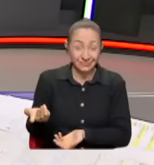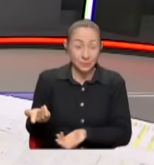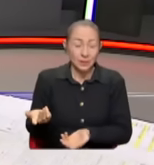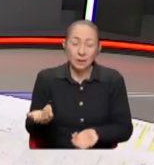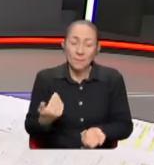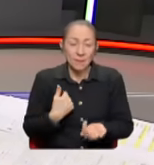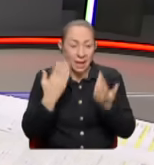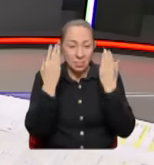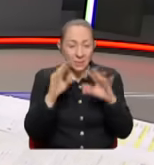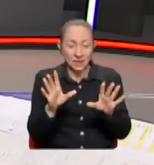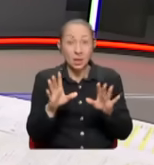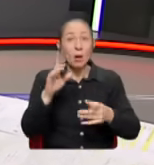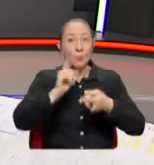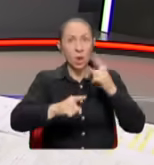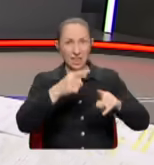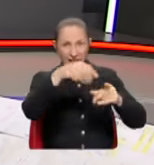Ya ben anlamadım, siyaset